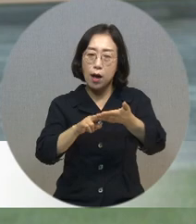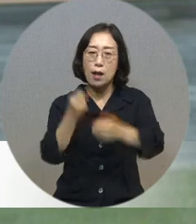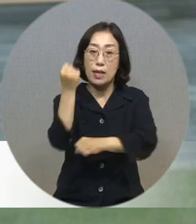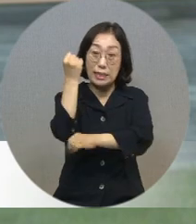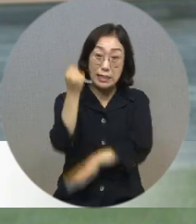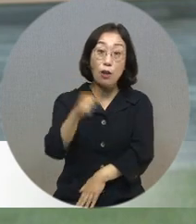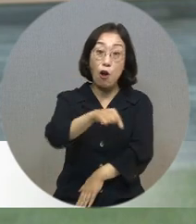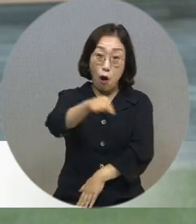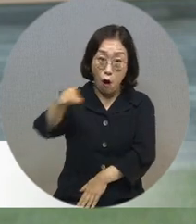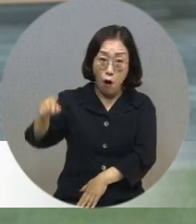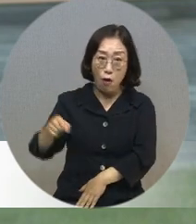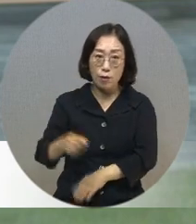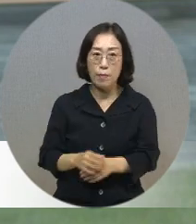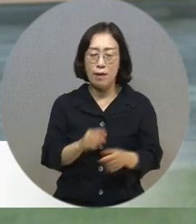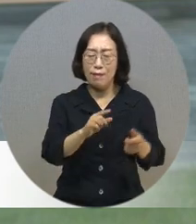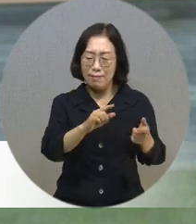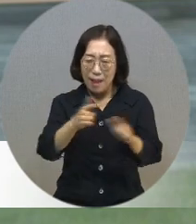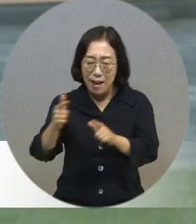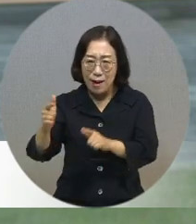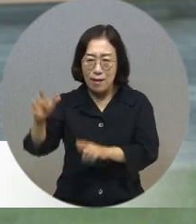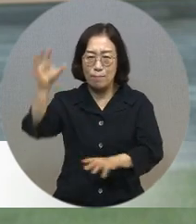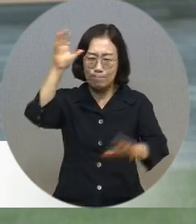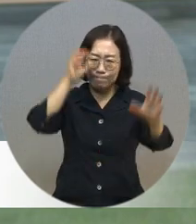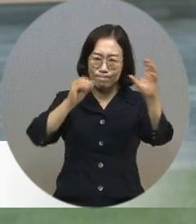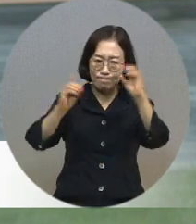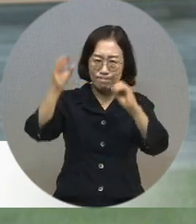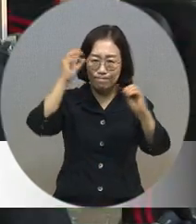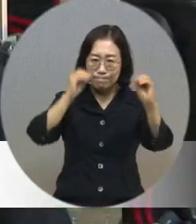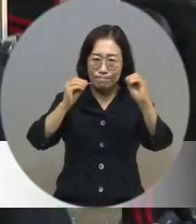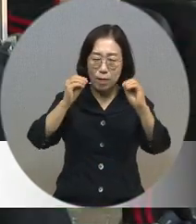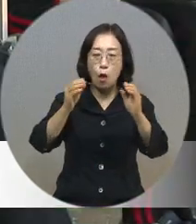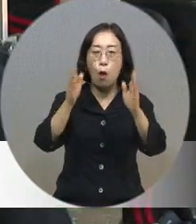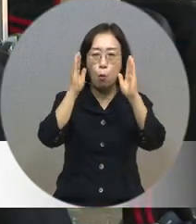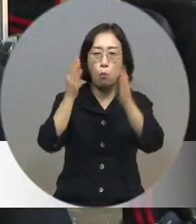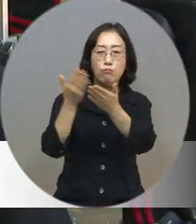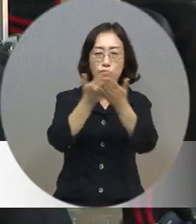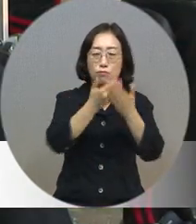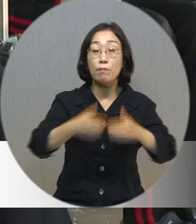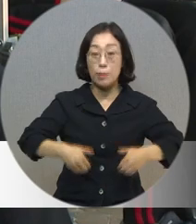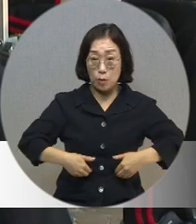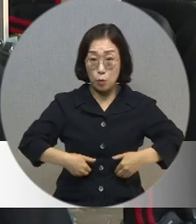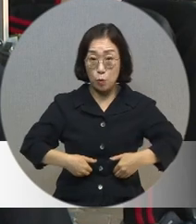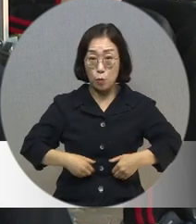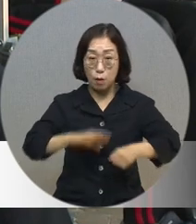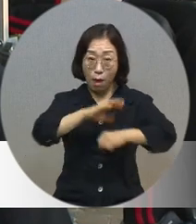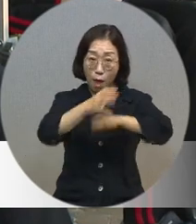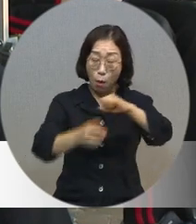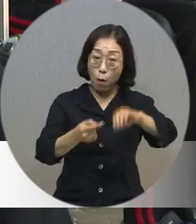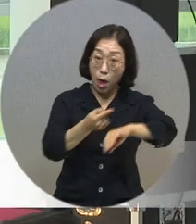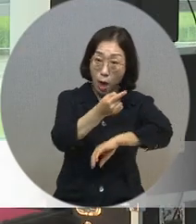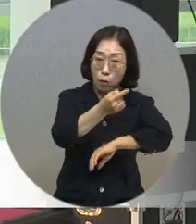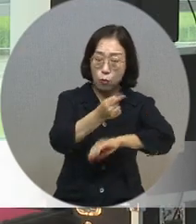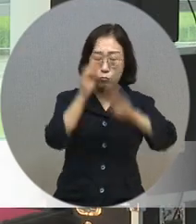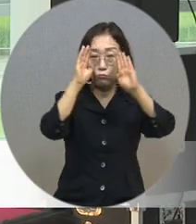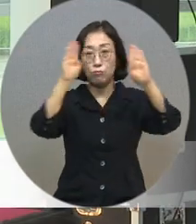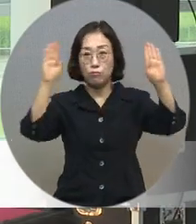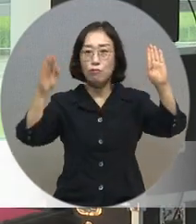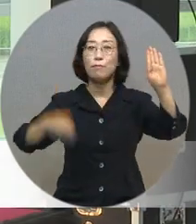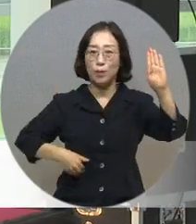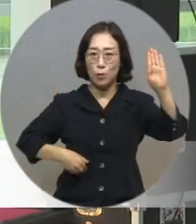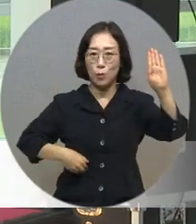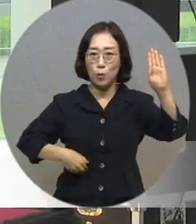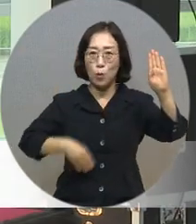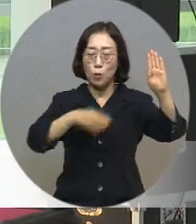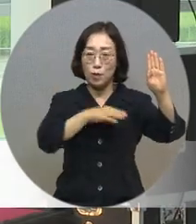있으니 다양하게 공부하라고 당부하며 해외 스튜디오도 도전하라 최고의